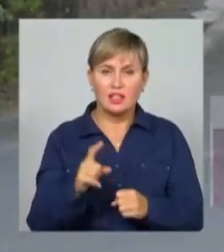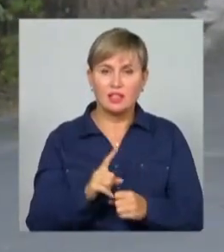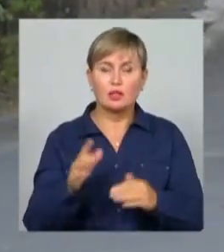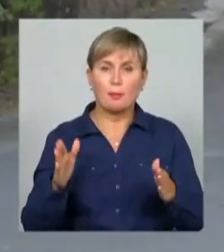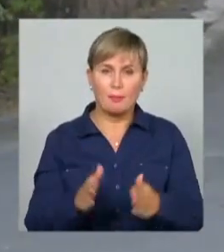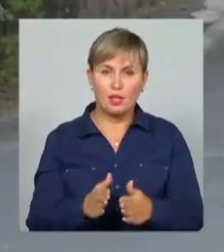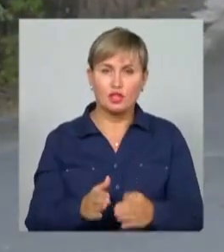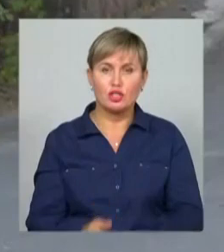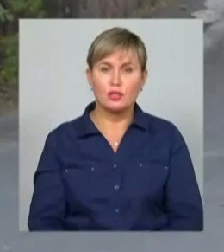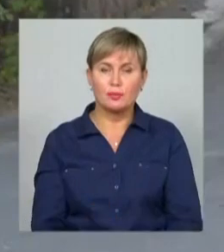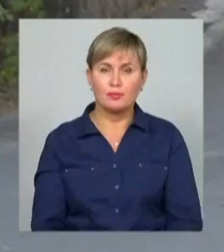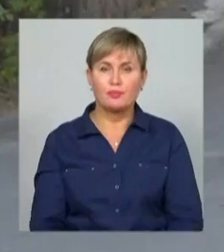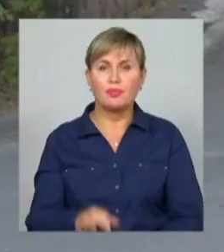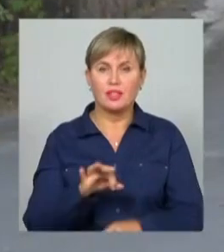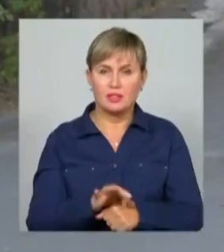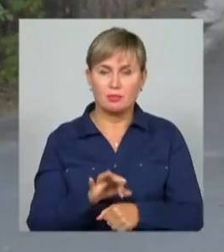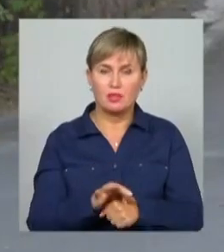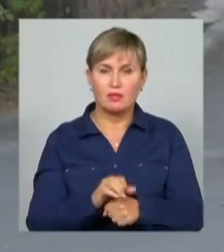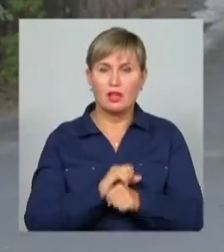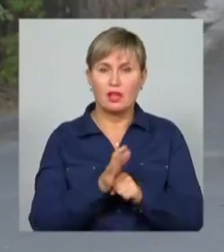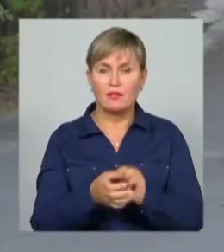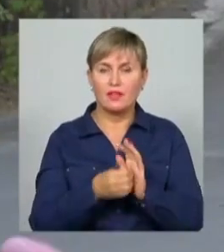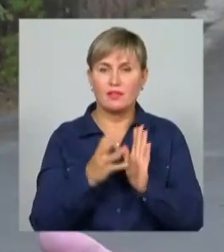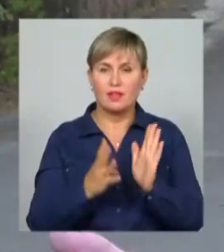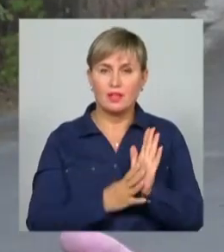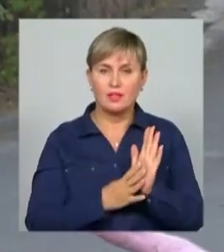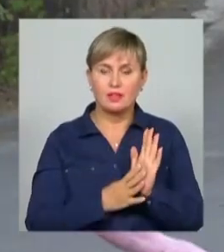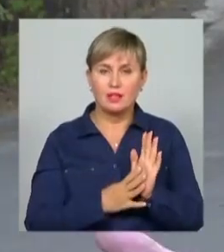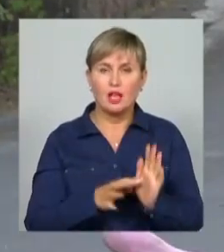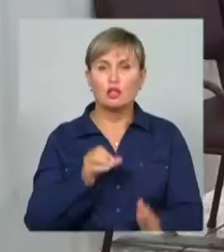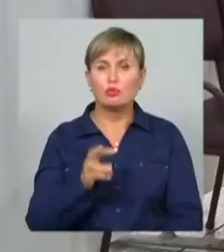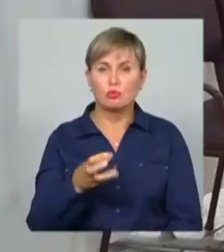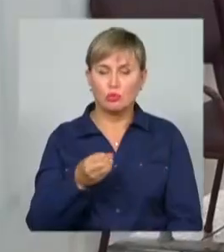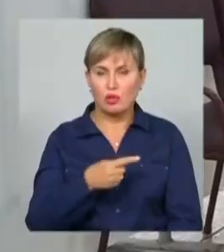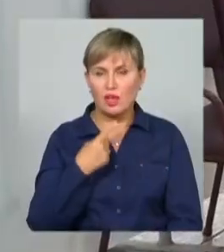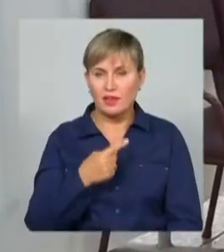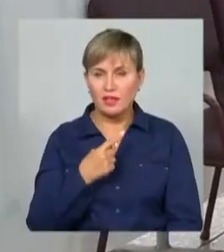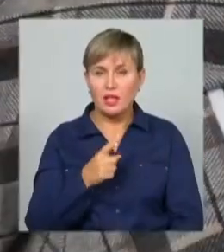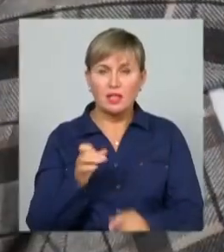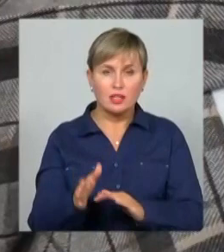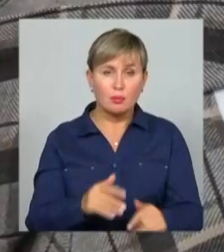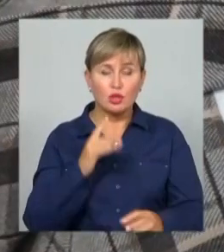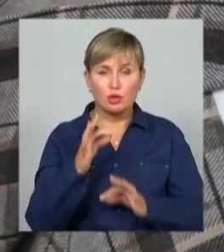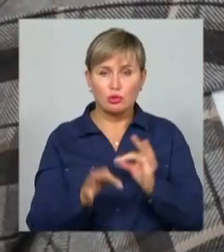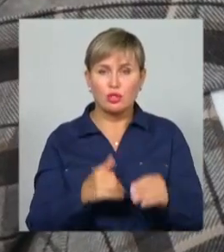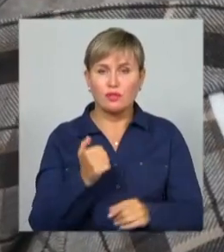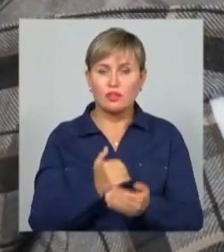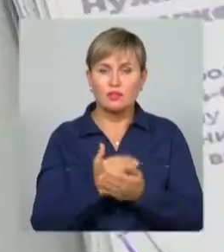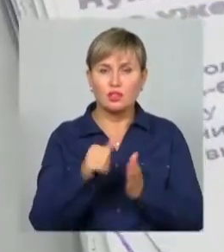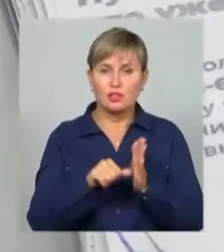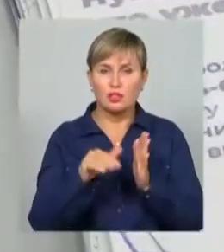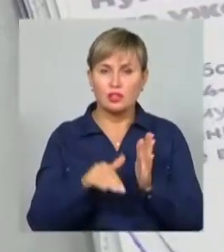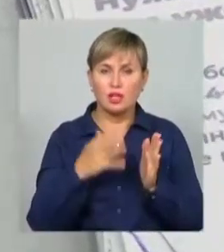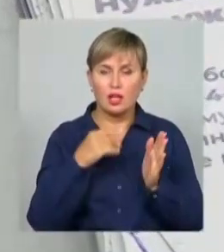меньше заболевают COVID-19. О чем здесь еще говорить? За прошедшие сутки вакцинировали свыше 6